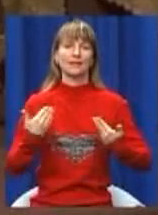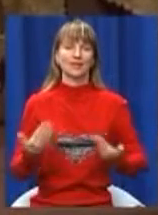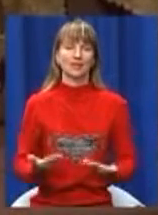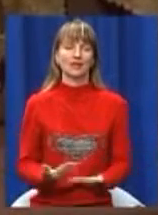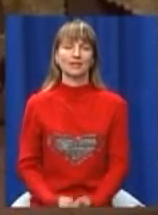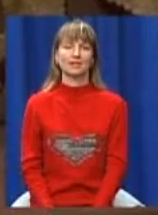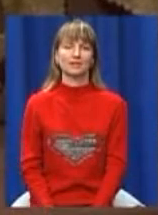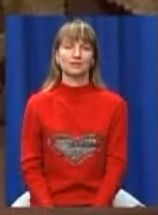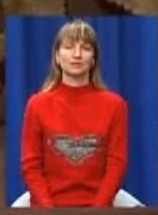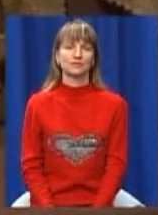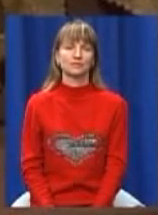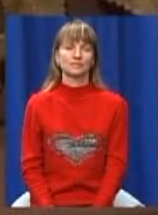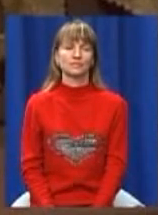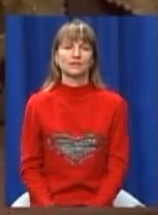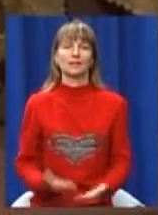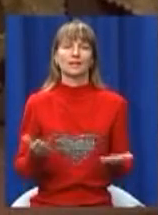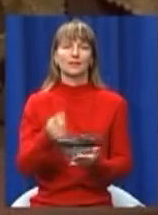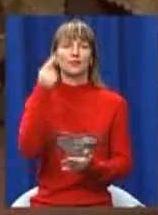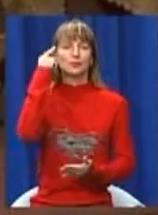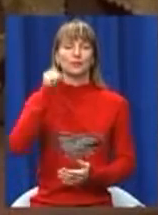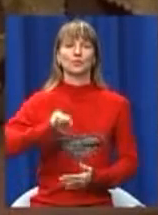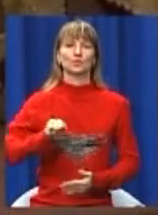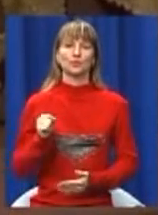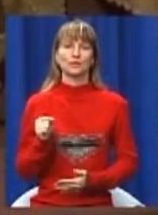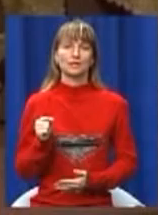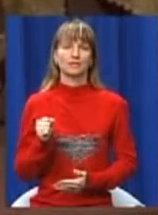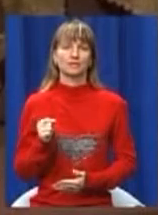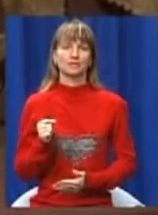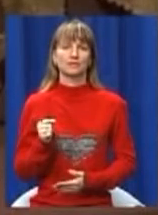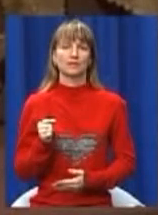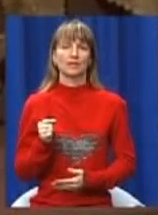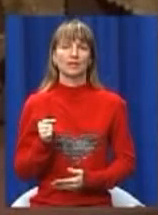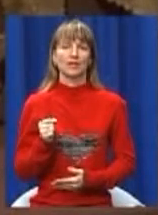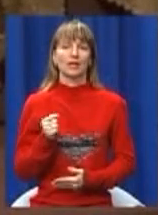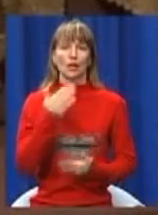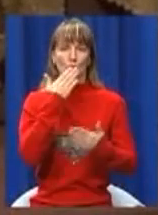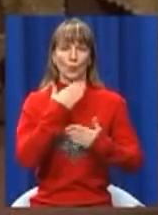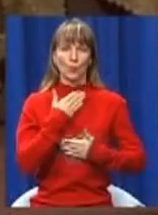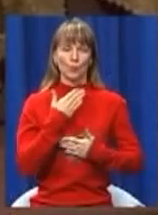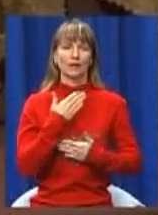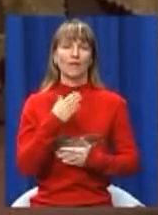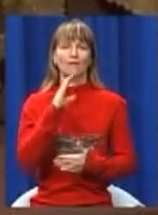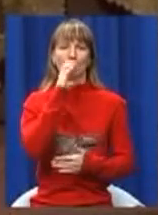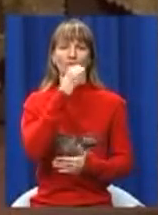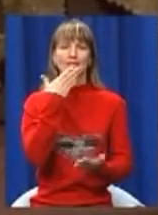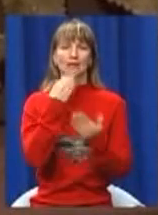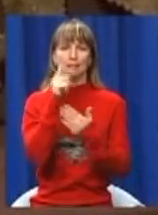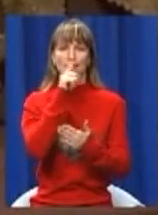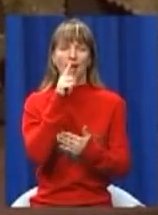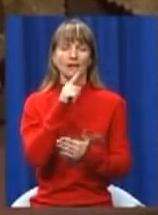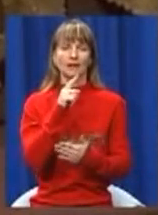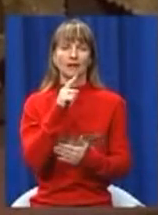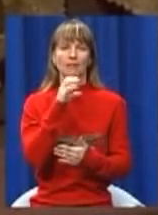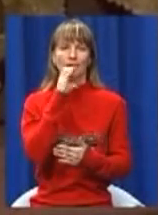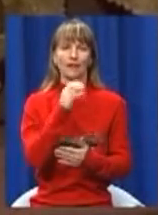Привіт-привіт! Як ви гадаєте, друзі, чи люблять дикі вовки своїх вовченят?